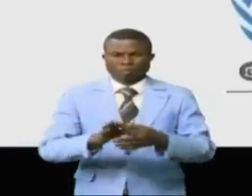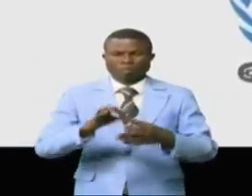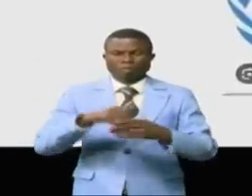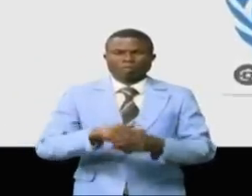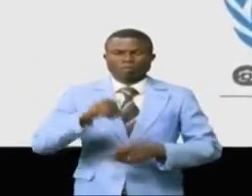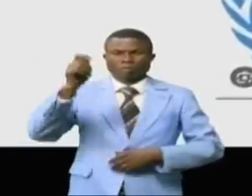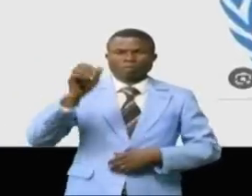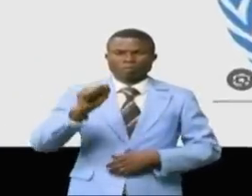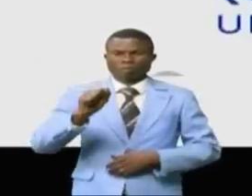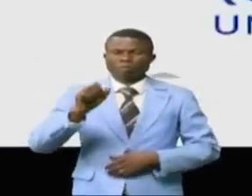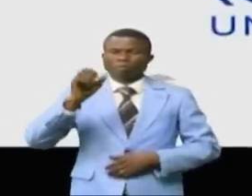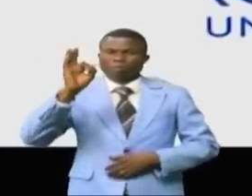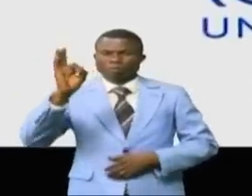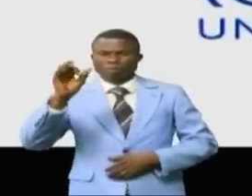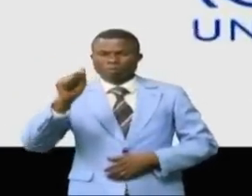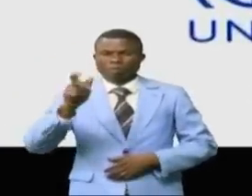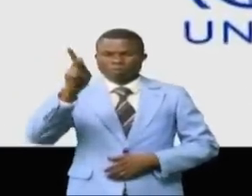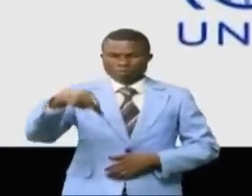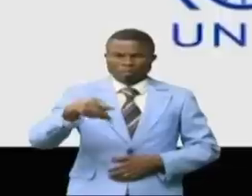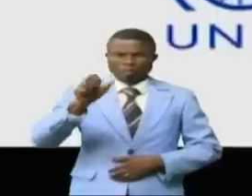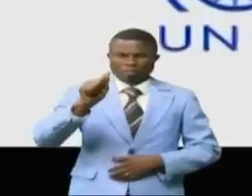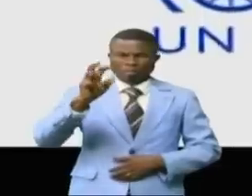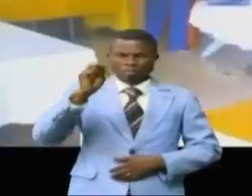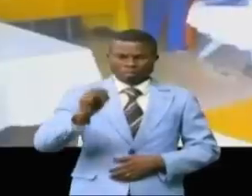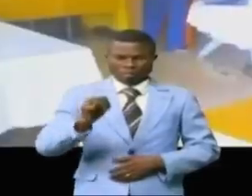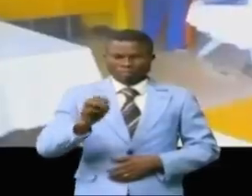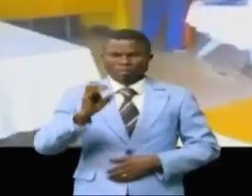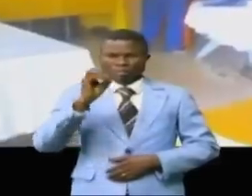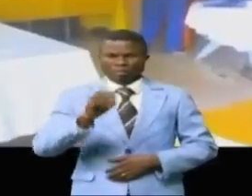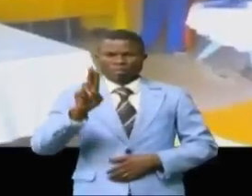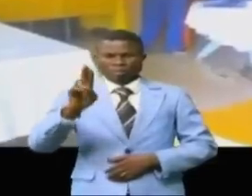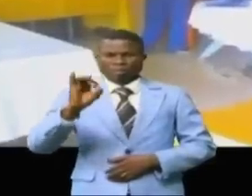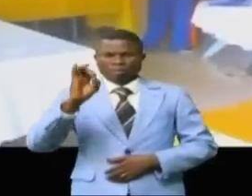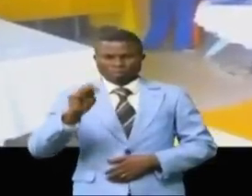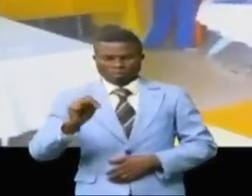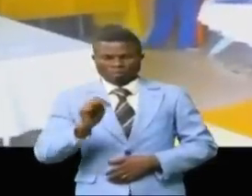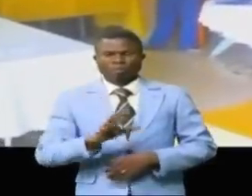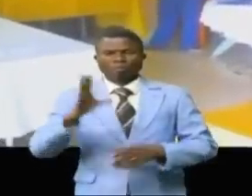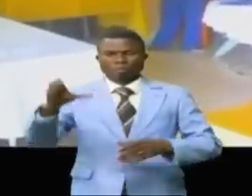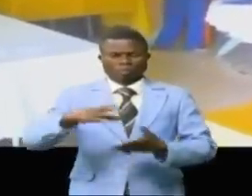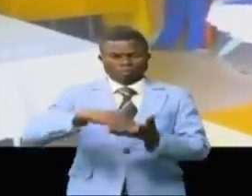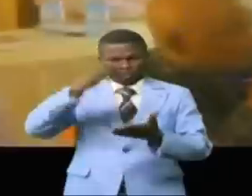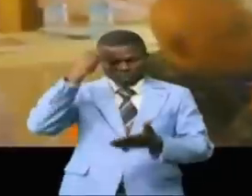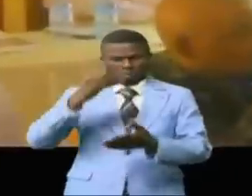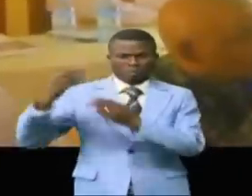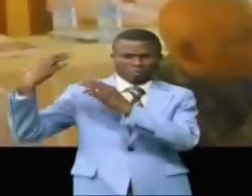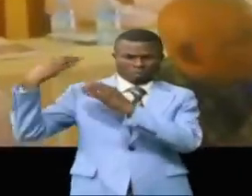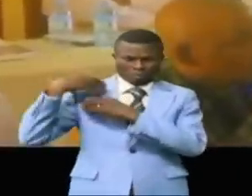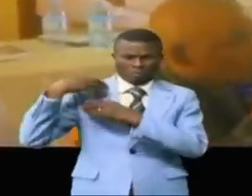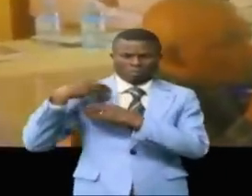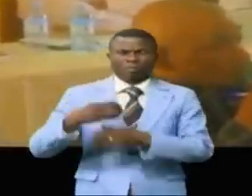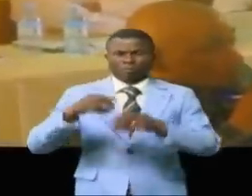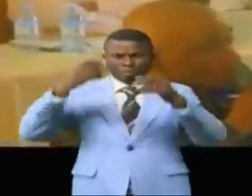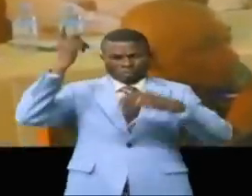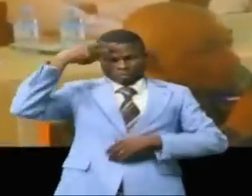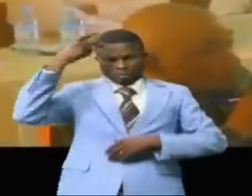FAO, le PAM et l'OIM, ont été sensibilisés pour son appropriation. Les autorités politico-administratives,